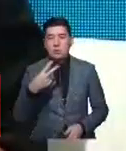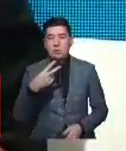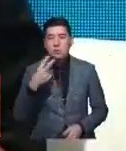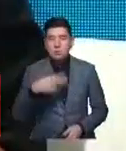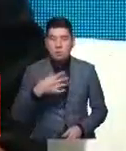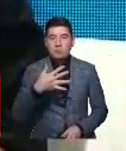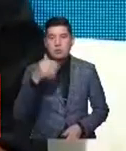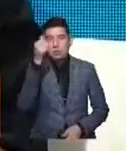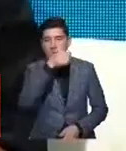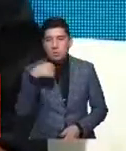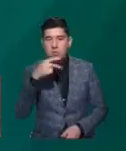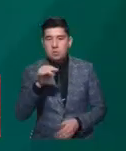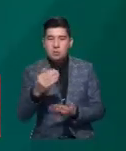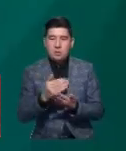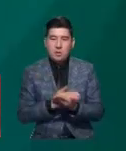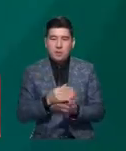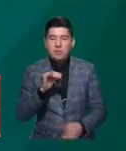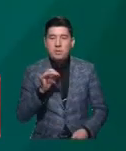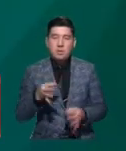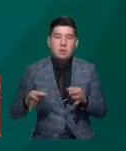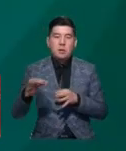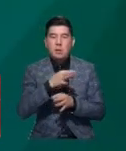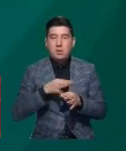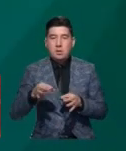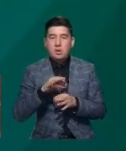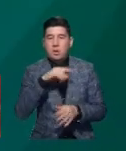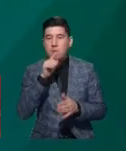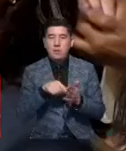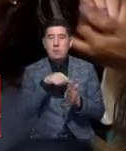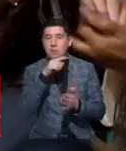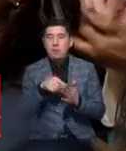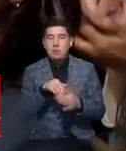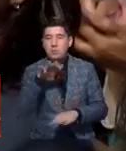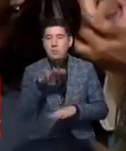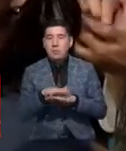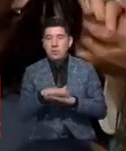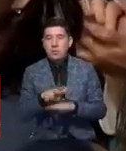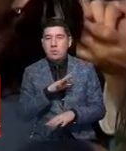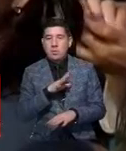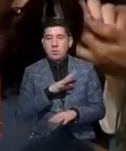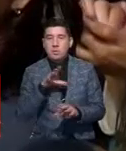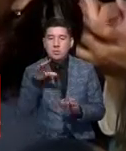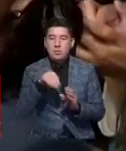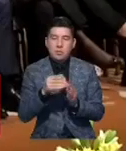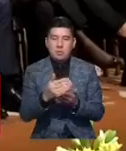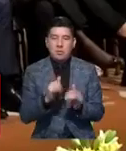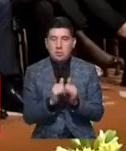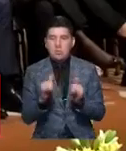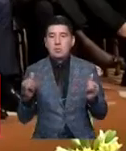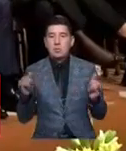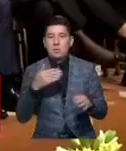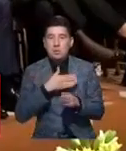свой профессиональный праздник финансисты обсудили также актуальные вопросы в банковской сфере. Среди них возможности расширения